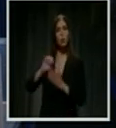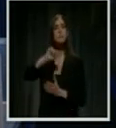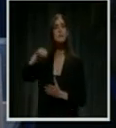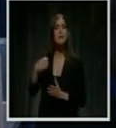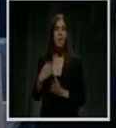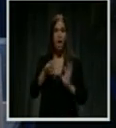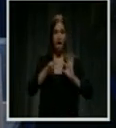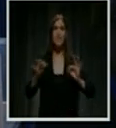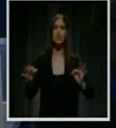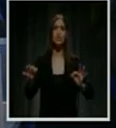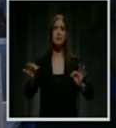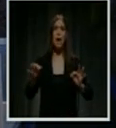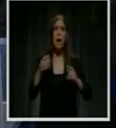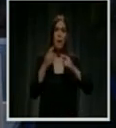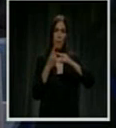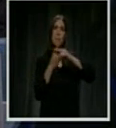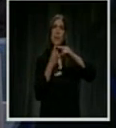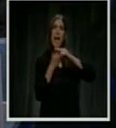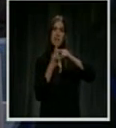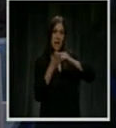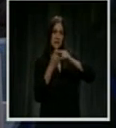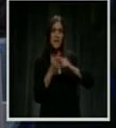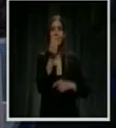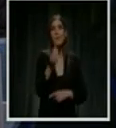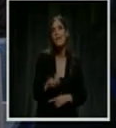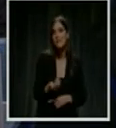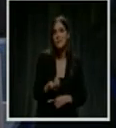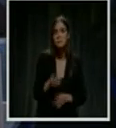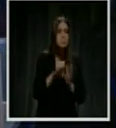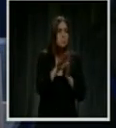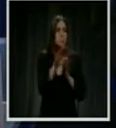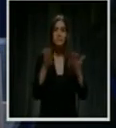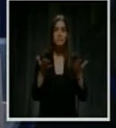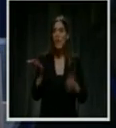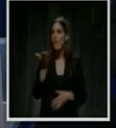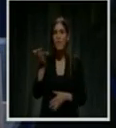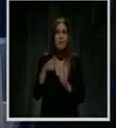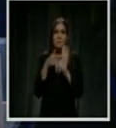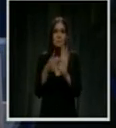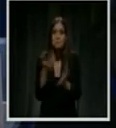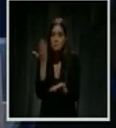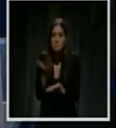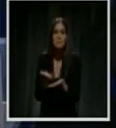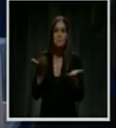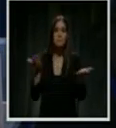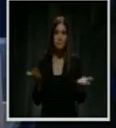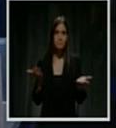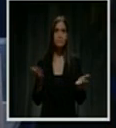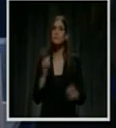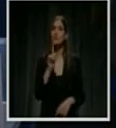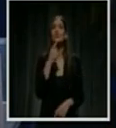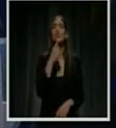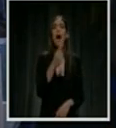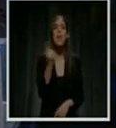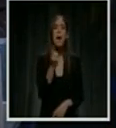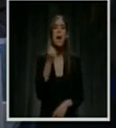Ejdli fejn għatta. Ħanejdilkom però bil-fatti x'qal Ministru tiegħu, somma ex Ministru tiegħu. Ian